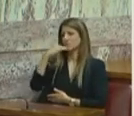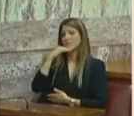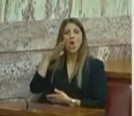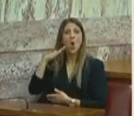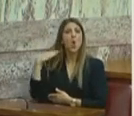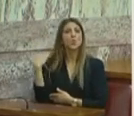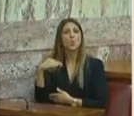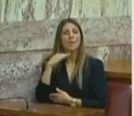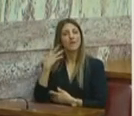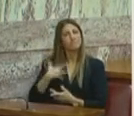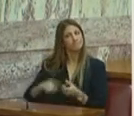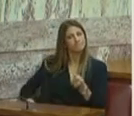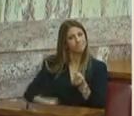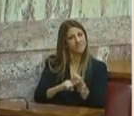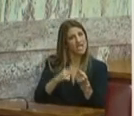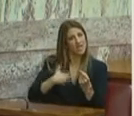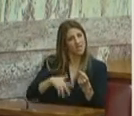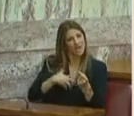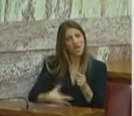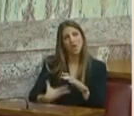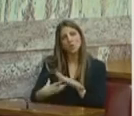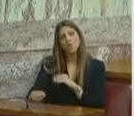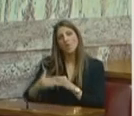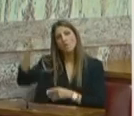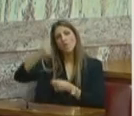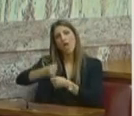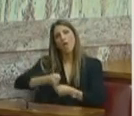προς ανανεωτές, όπως και η Βόρεια Κορέα άλλωστε.